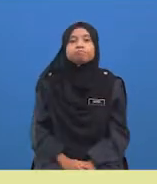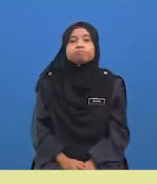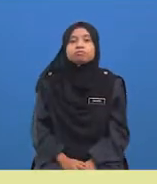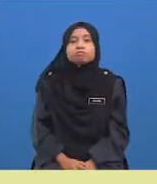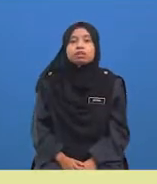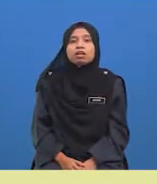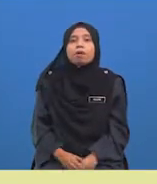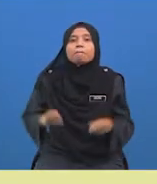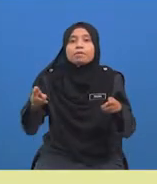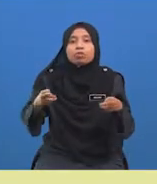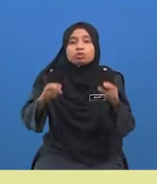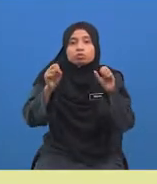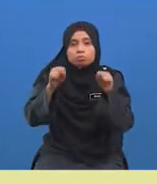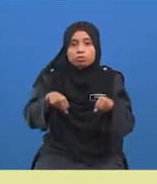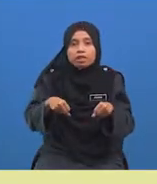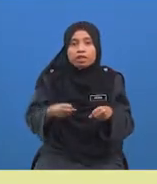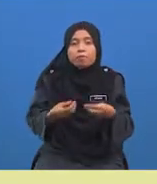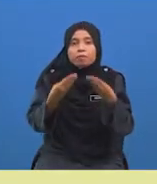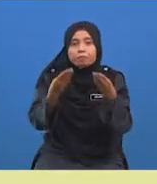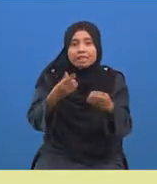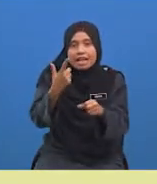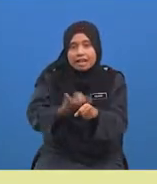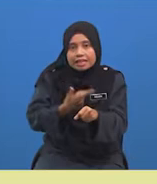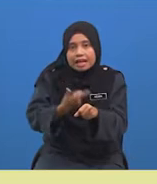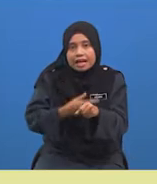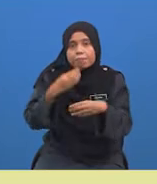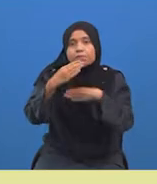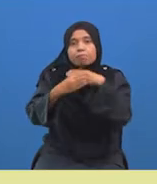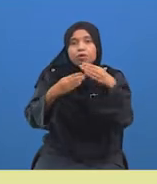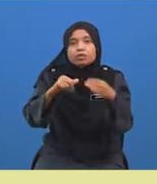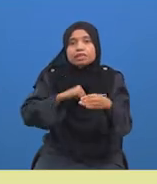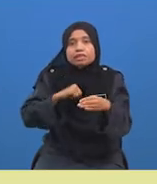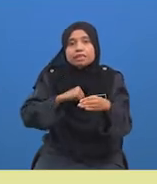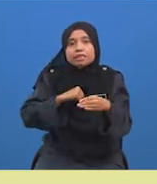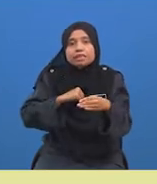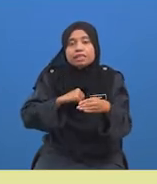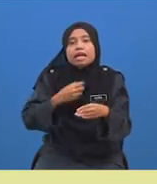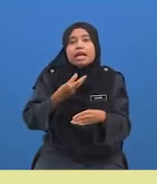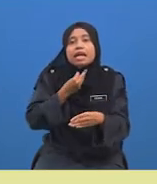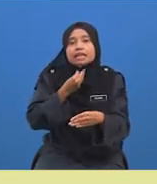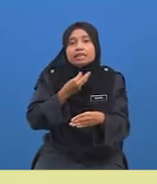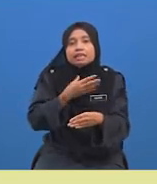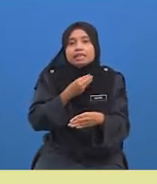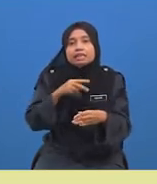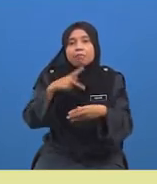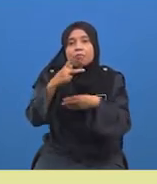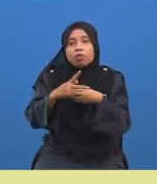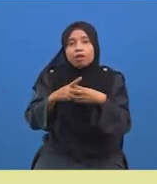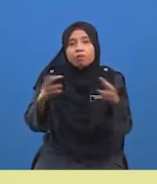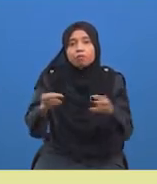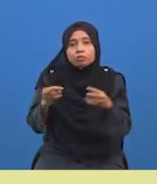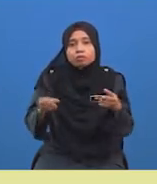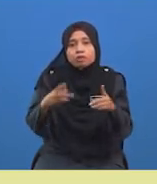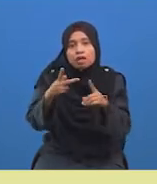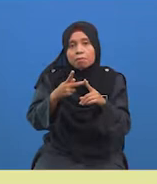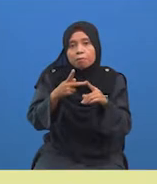ialah pihak pengurusan boleh memberi latihan pembangunan diri, etika dan program